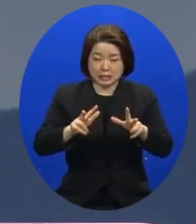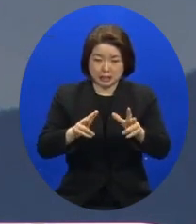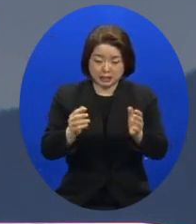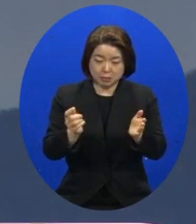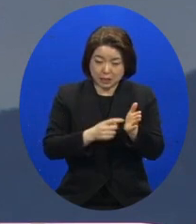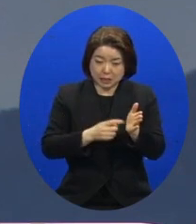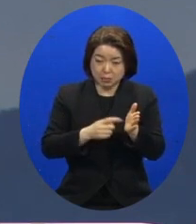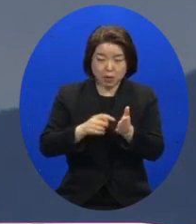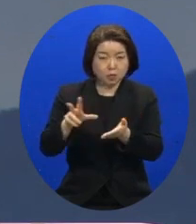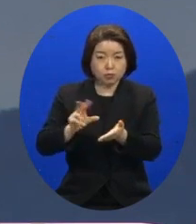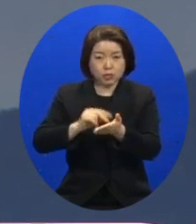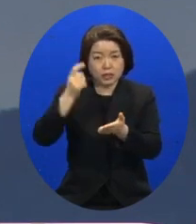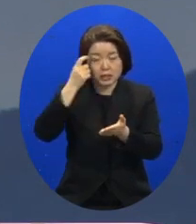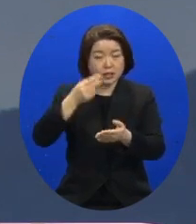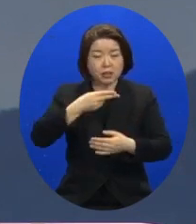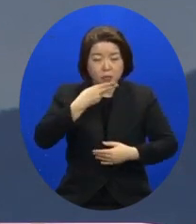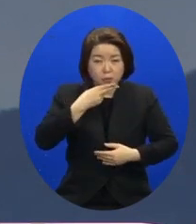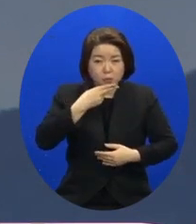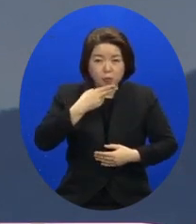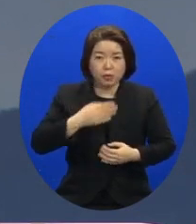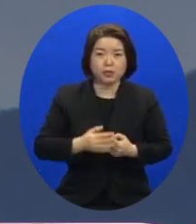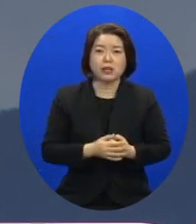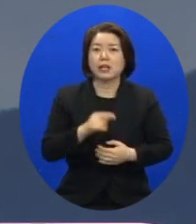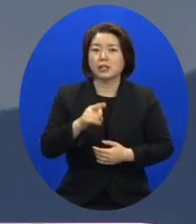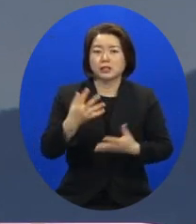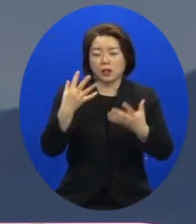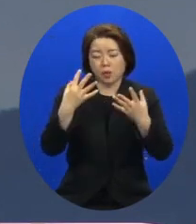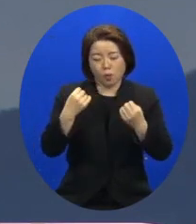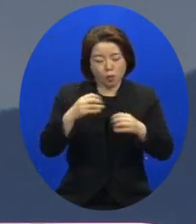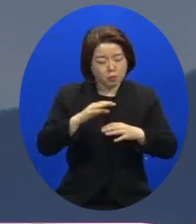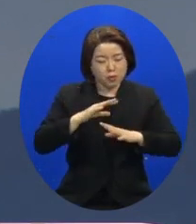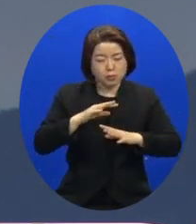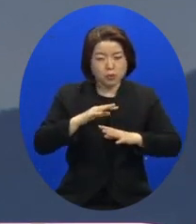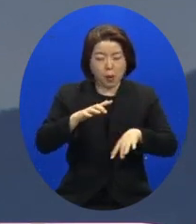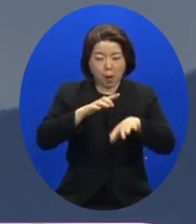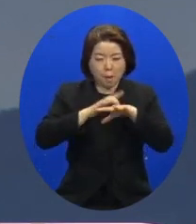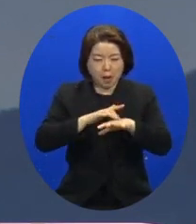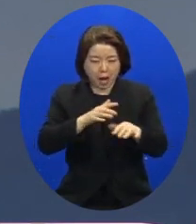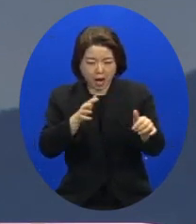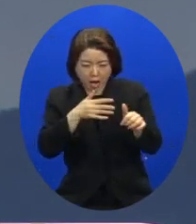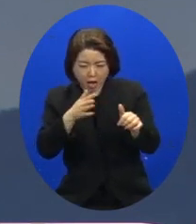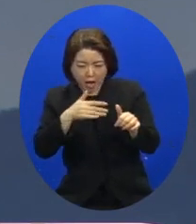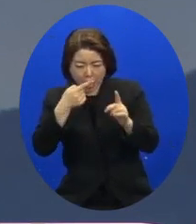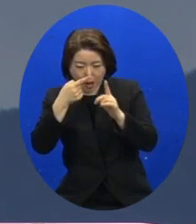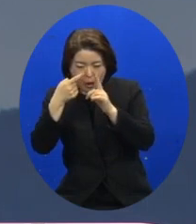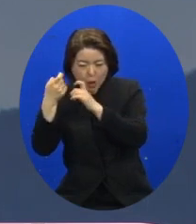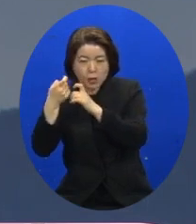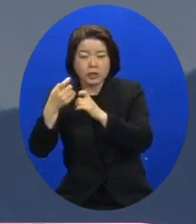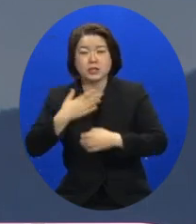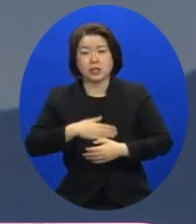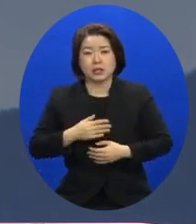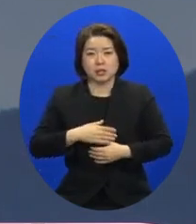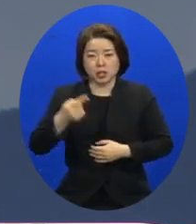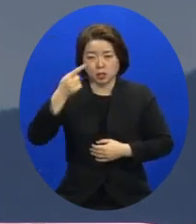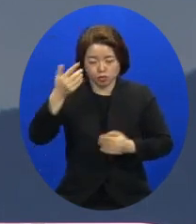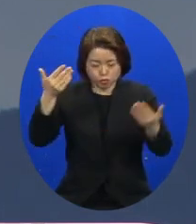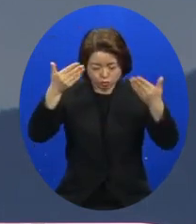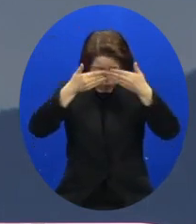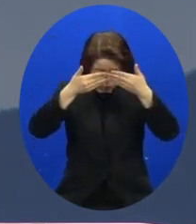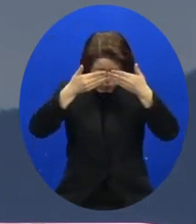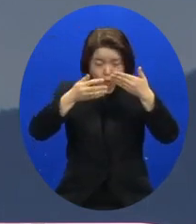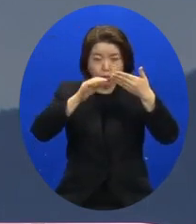생각이 안 드는 겁니다. 그게 얼마나 무서운 마귀의 미혹인지를 알아야 눈을 가려버리는